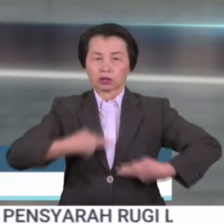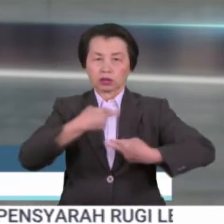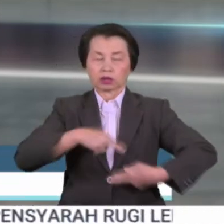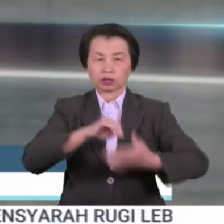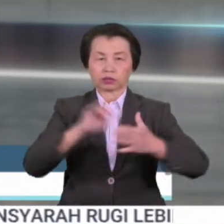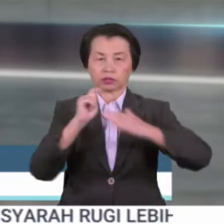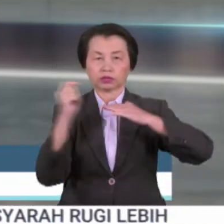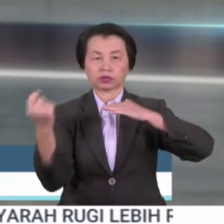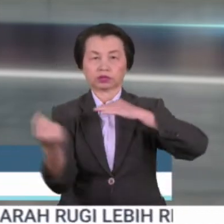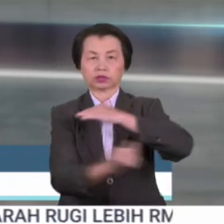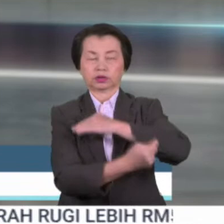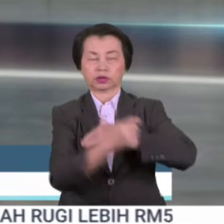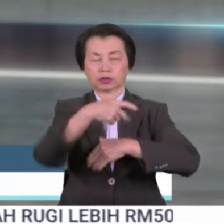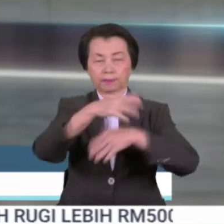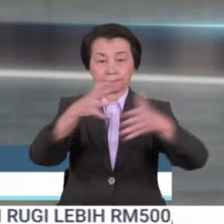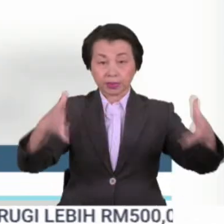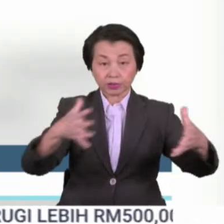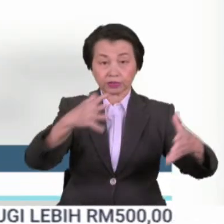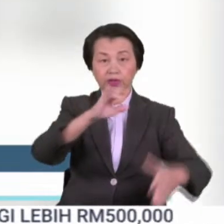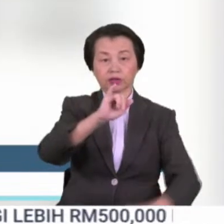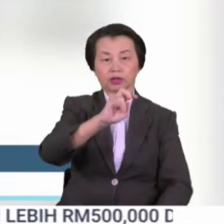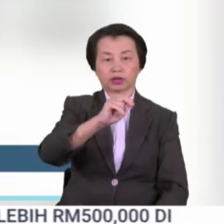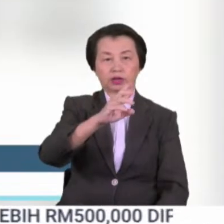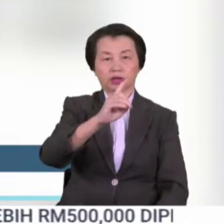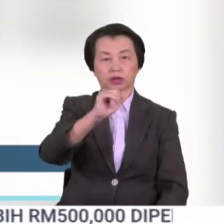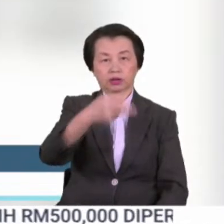di taman Bestari Indah